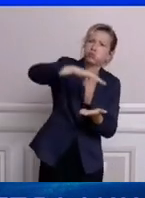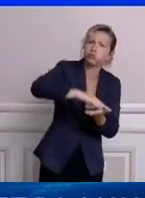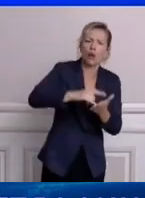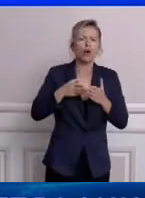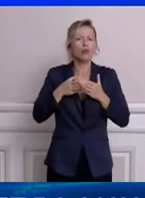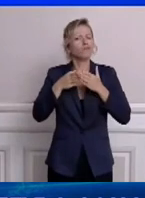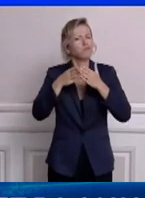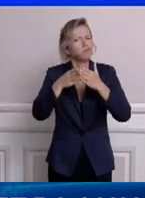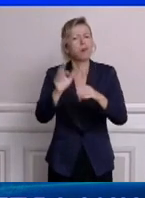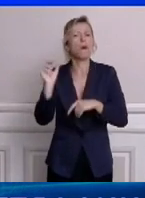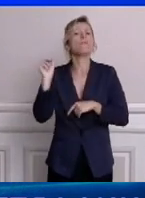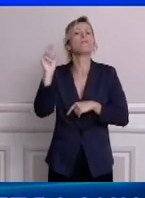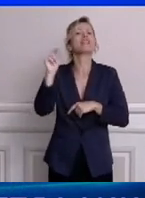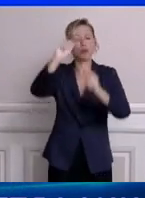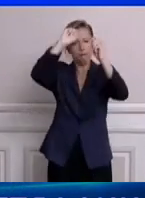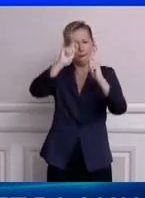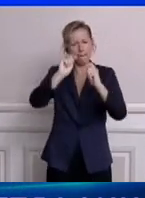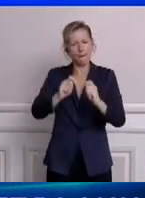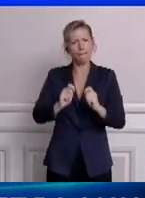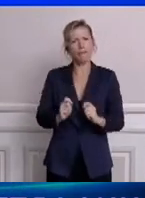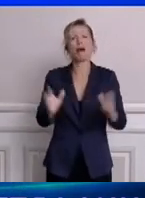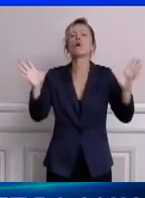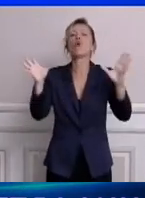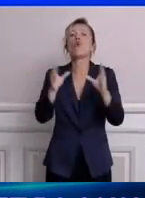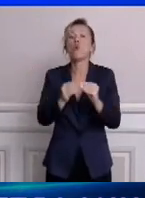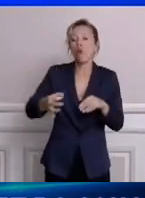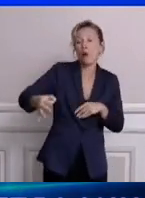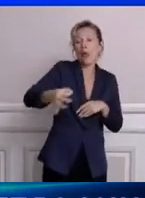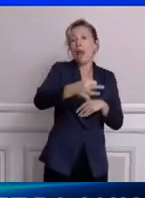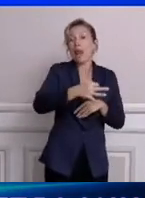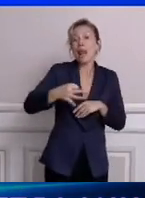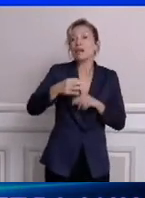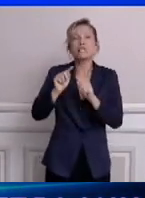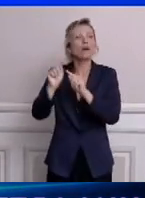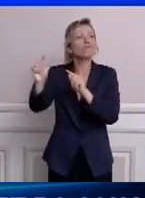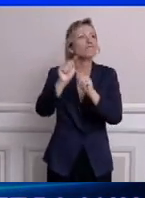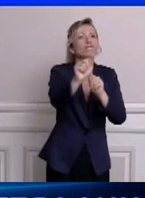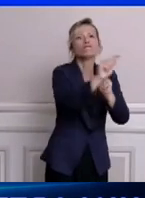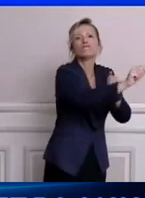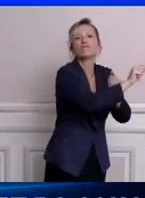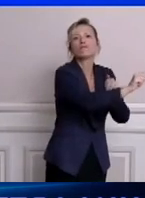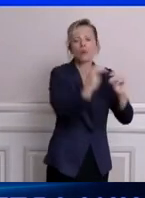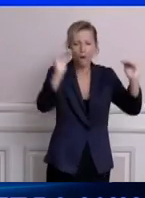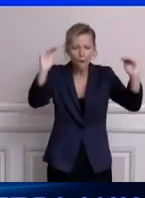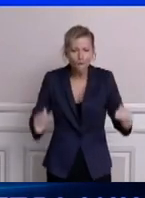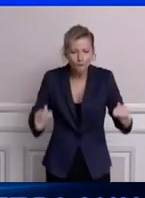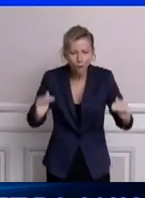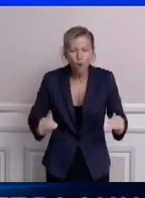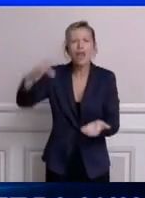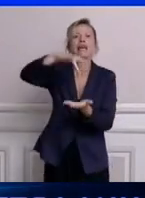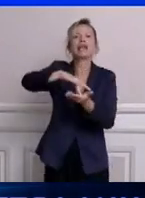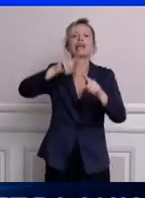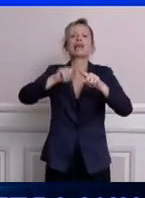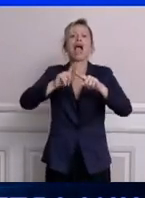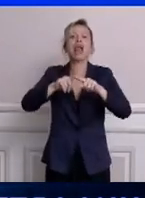ψηφιακή, ιδίως σε ό,τι αφορά στη σύνδεση της Λέσβου με τα υπόλοιπα νησιά της περιφέρειας, τη Βόρεια και την Κεντρική Ελλάδα.